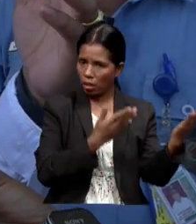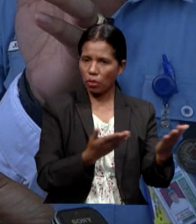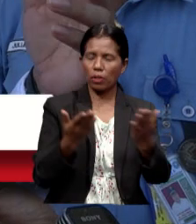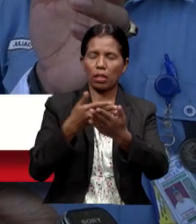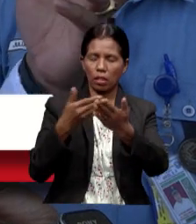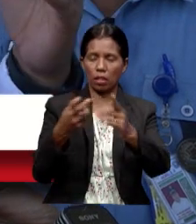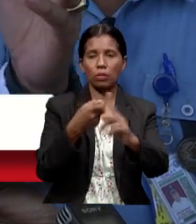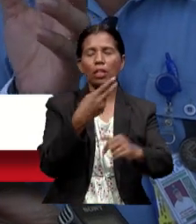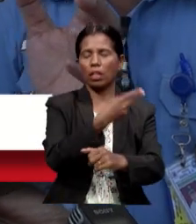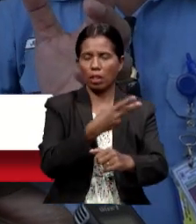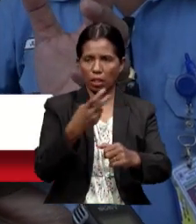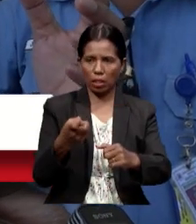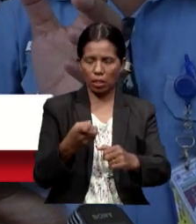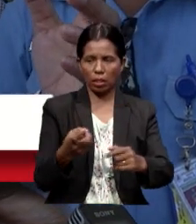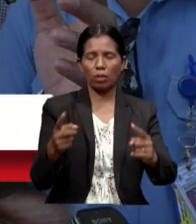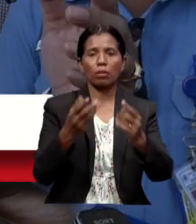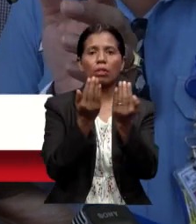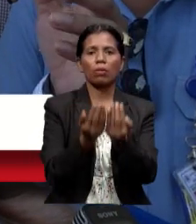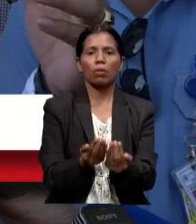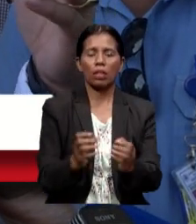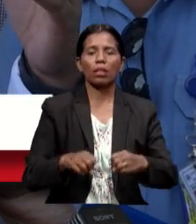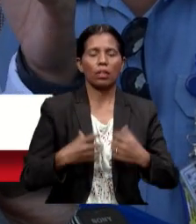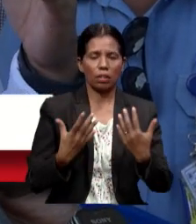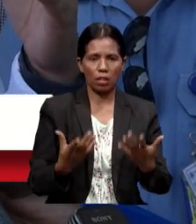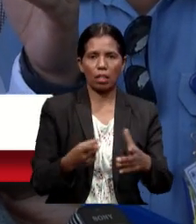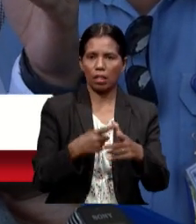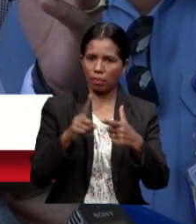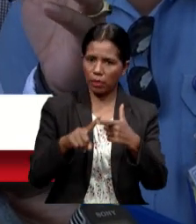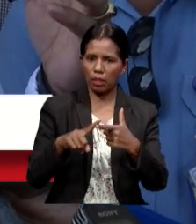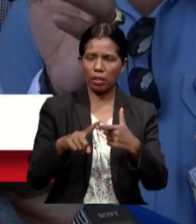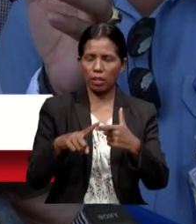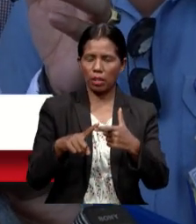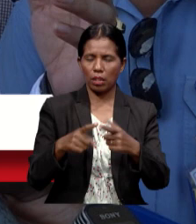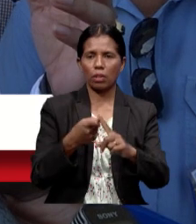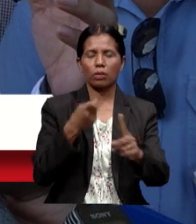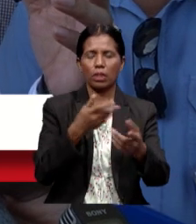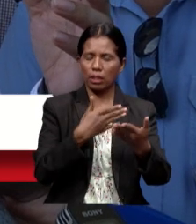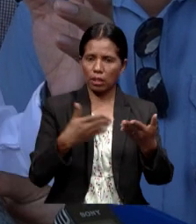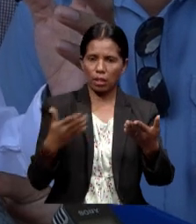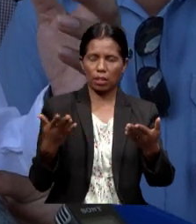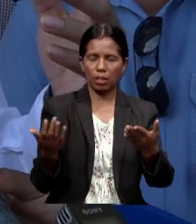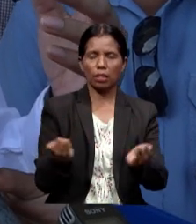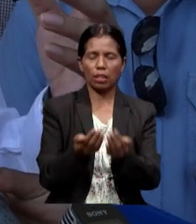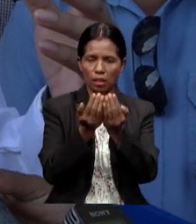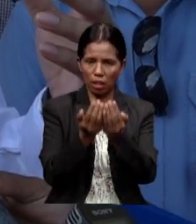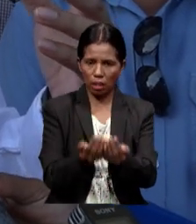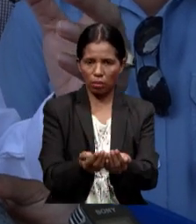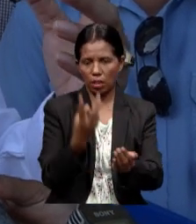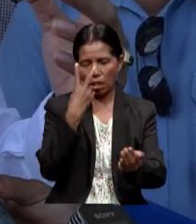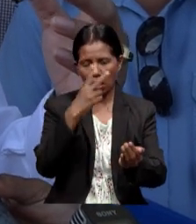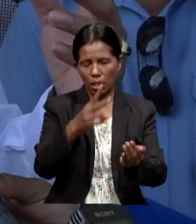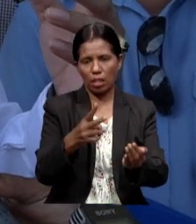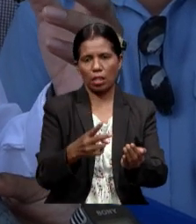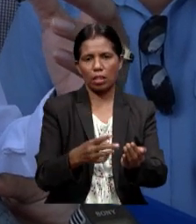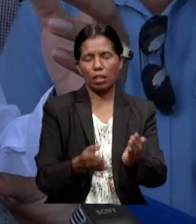siliur, share luar hotel lara hira. Depois, usi hotel lara ne liliu itu hari ini itu tetu ho hanuing